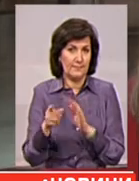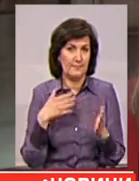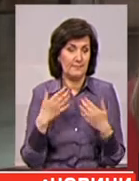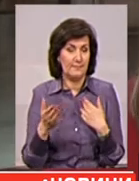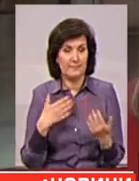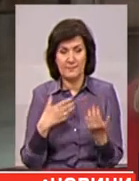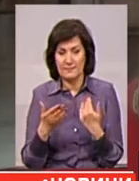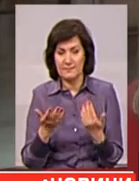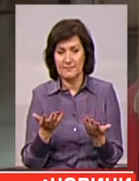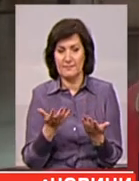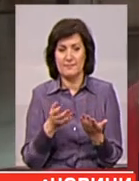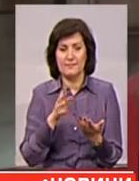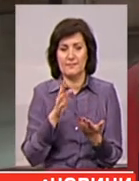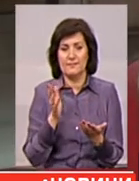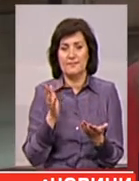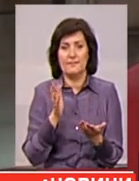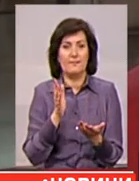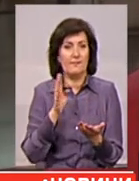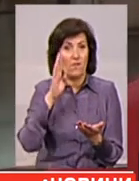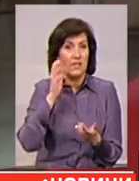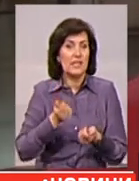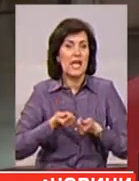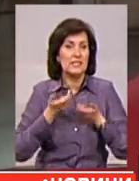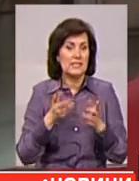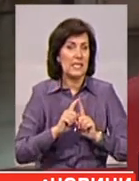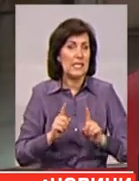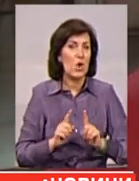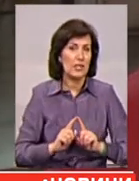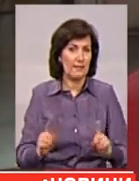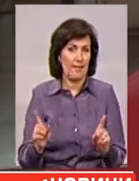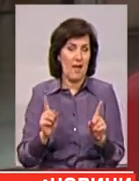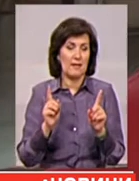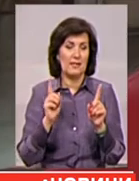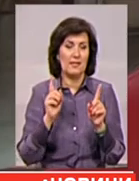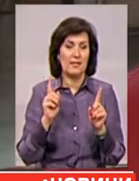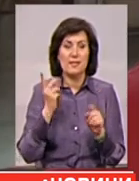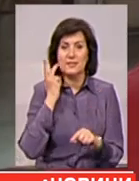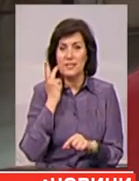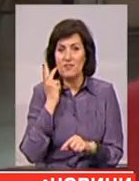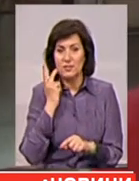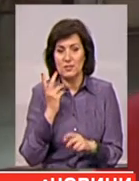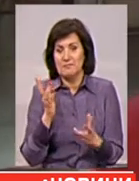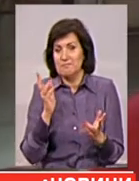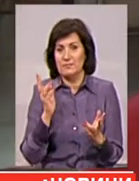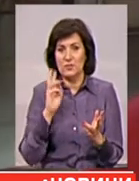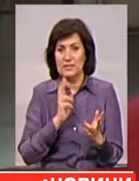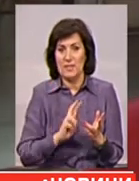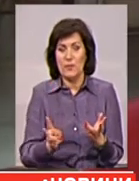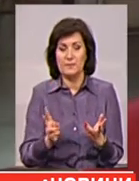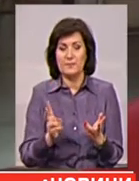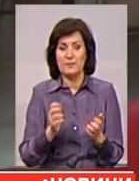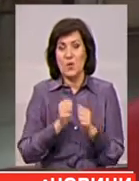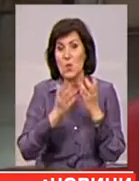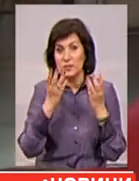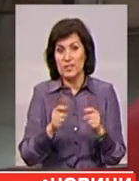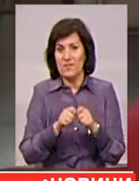з ним спілкуватися. Він настільки неординарний. А завжди, не знаю,